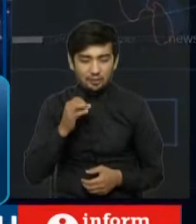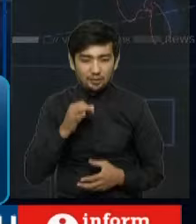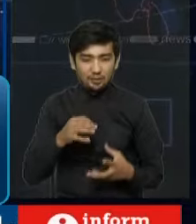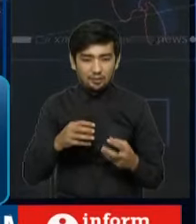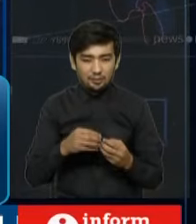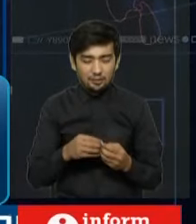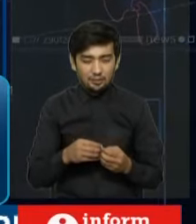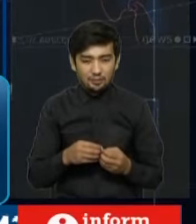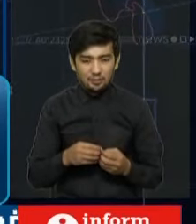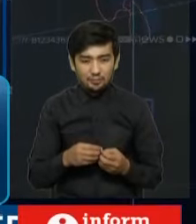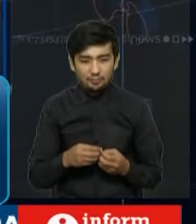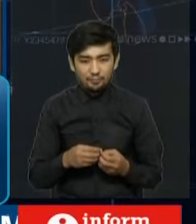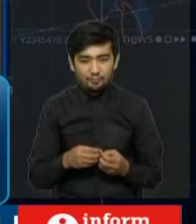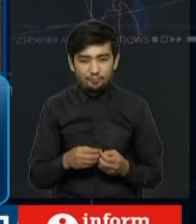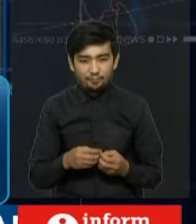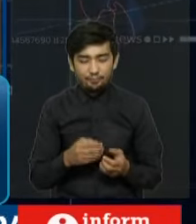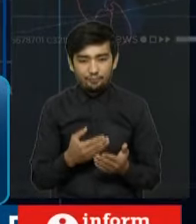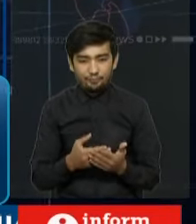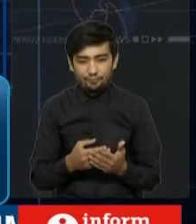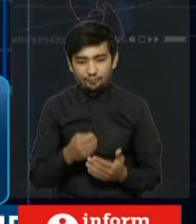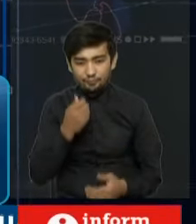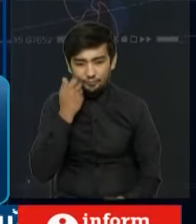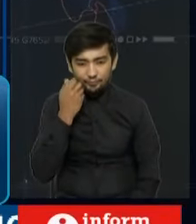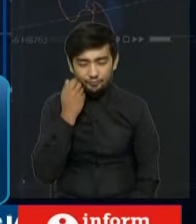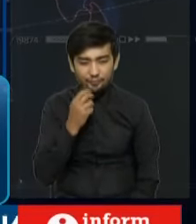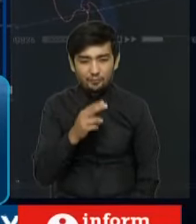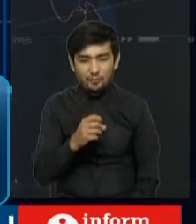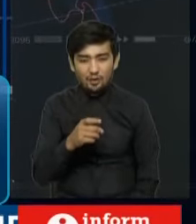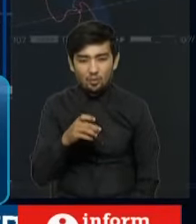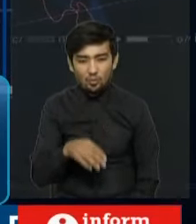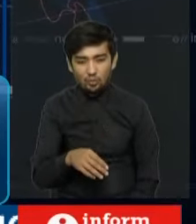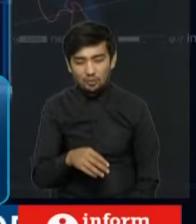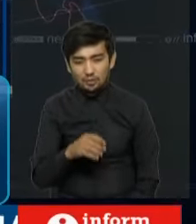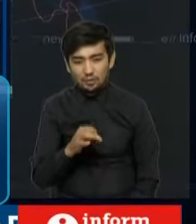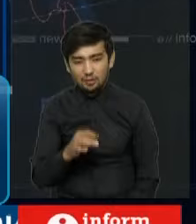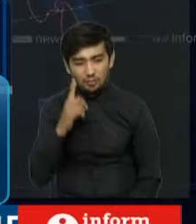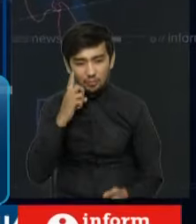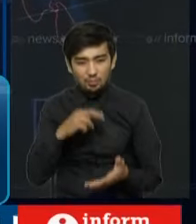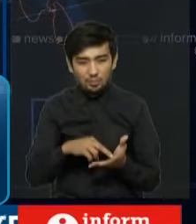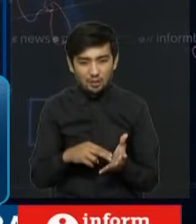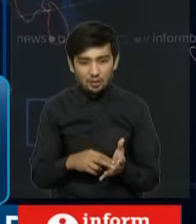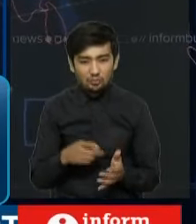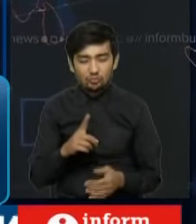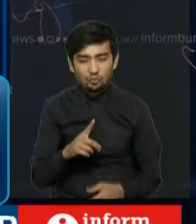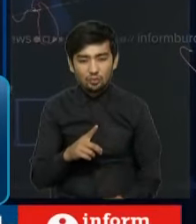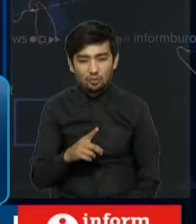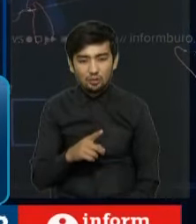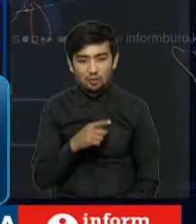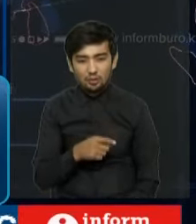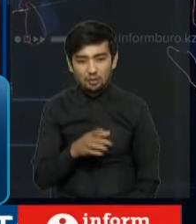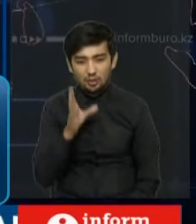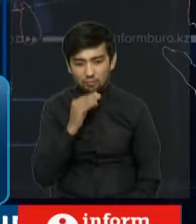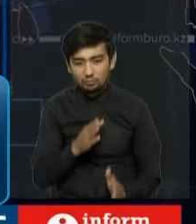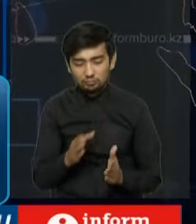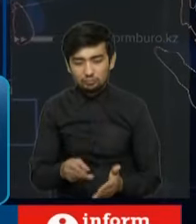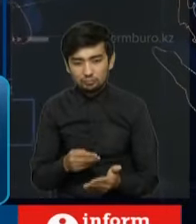них более доход подтверждается в плане того, что ну, в более